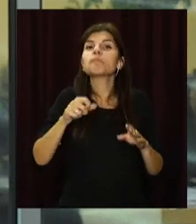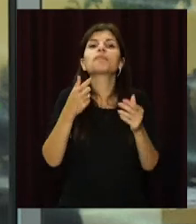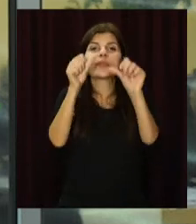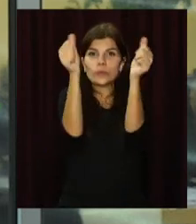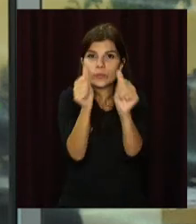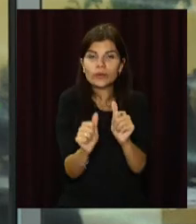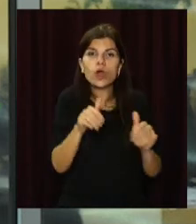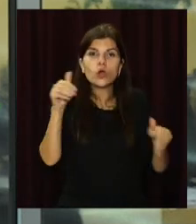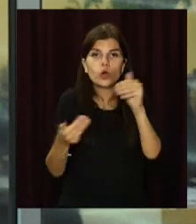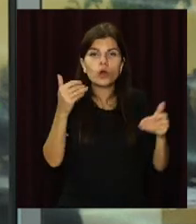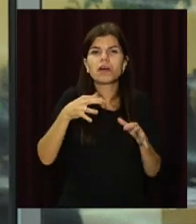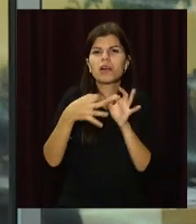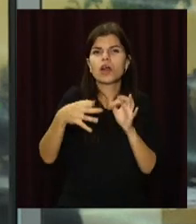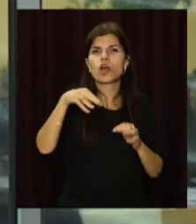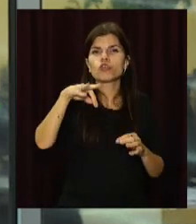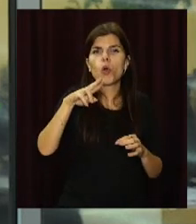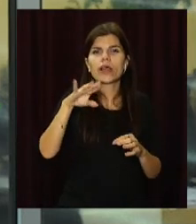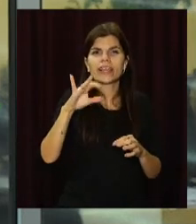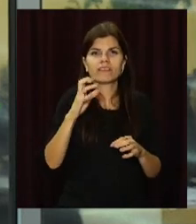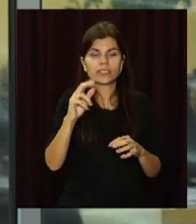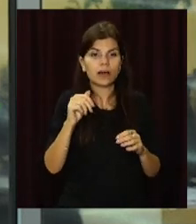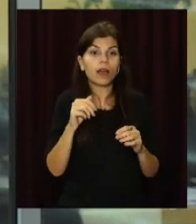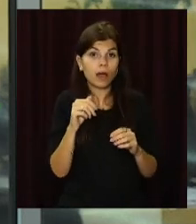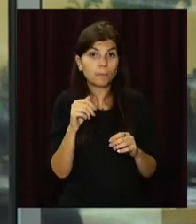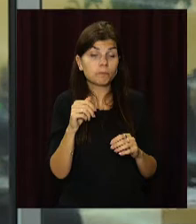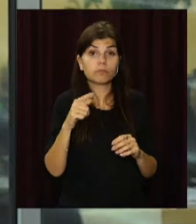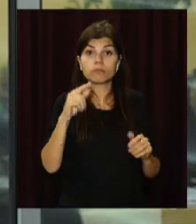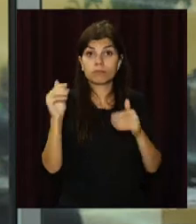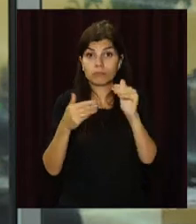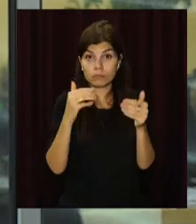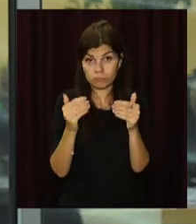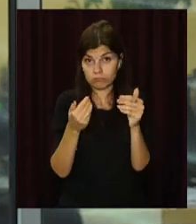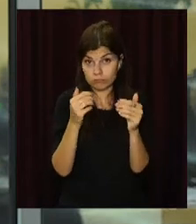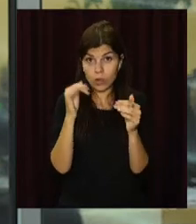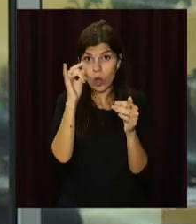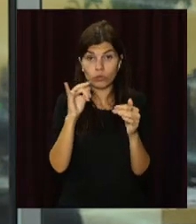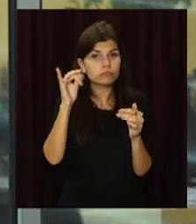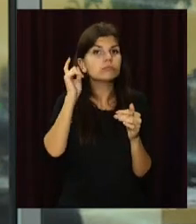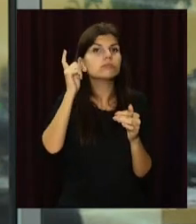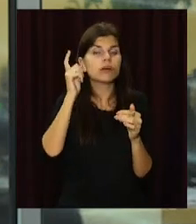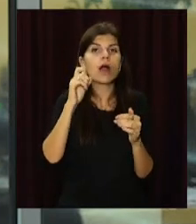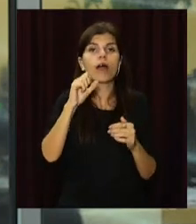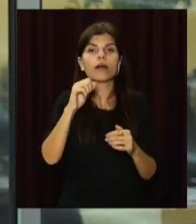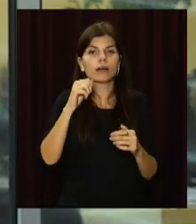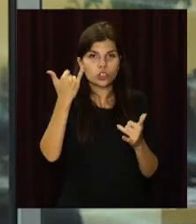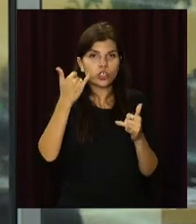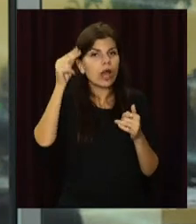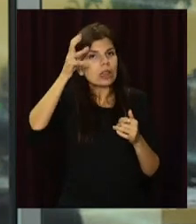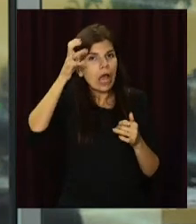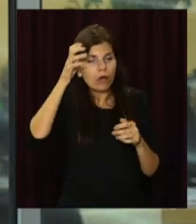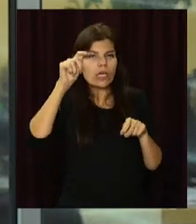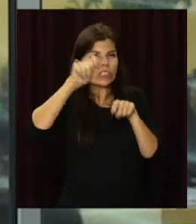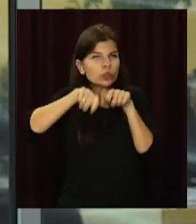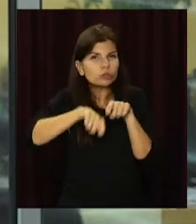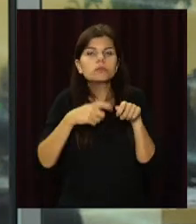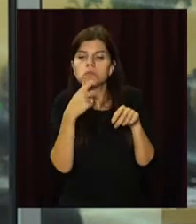селищі Токівське. Це 103-я кам'яна статуя в історичному музеї імені Дмитра Яворницького. Зараз артефакт вивчають науковці, вони